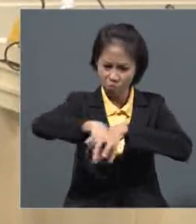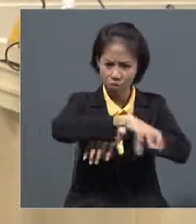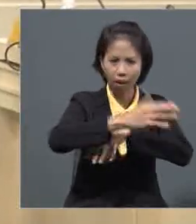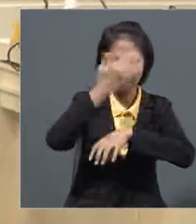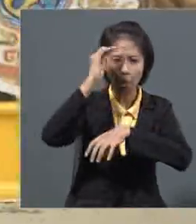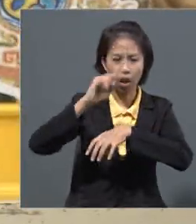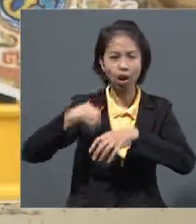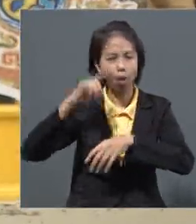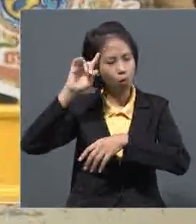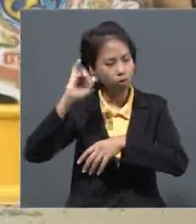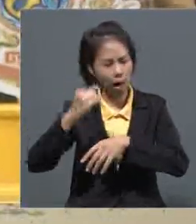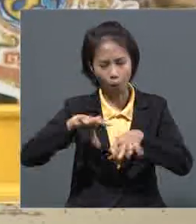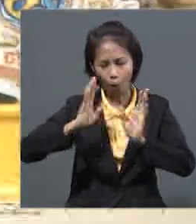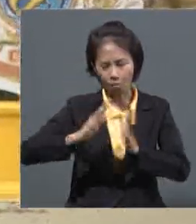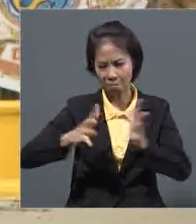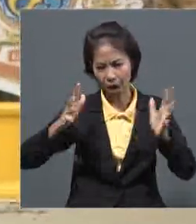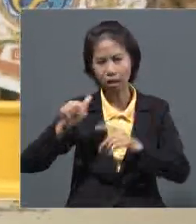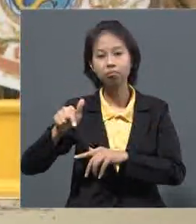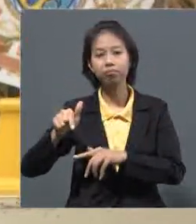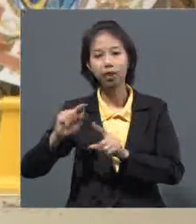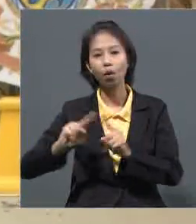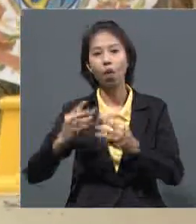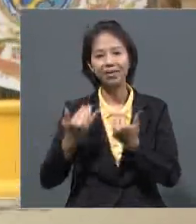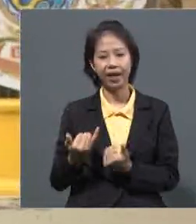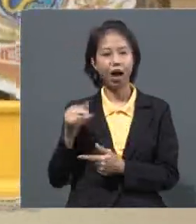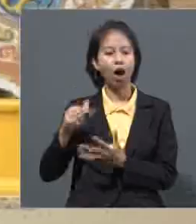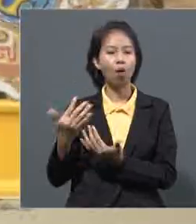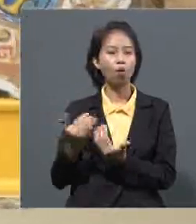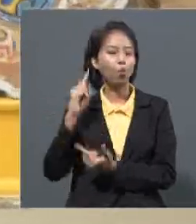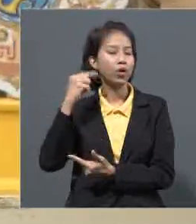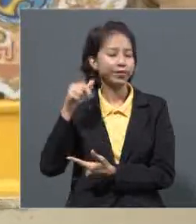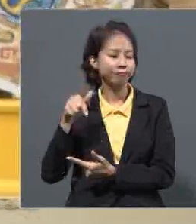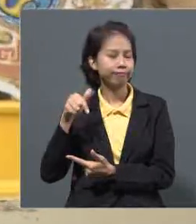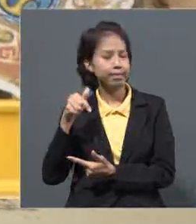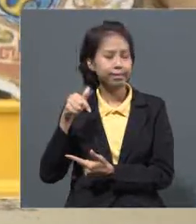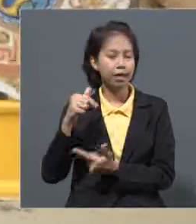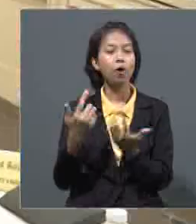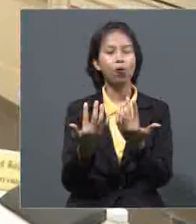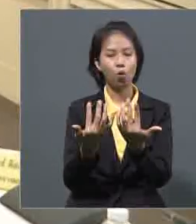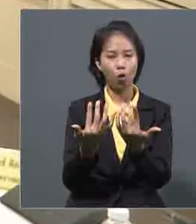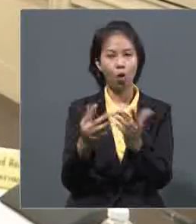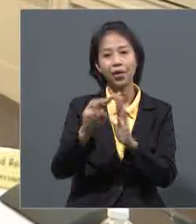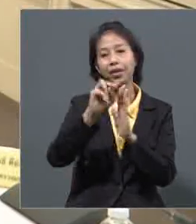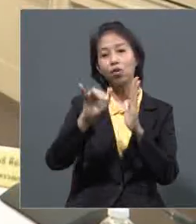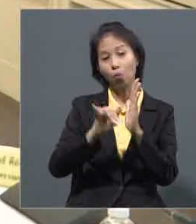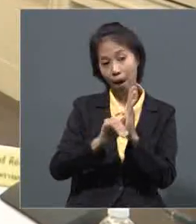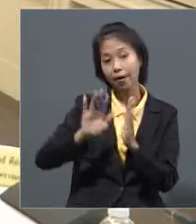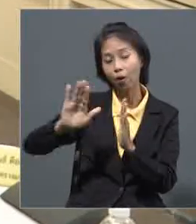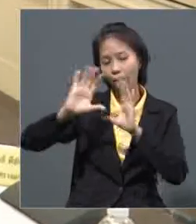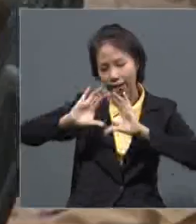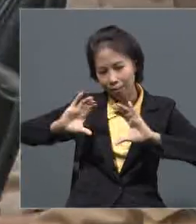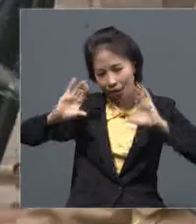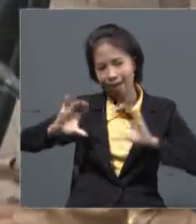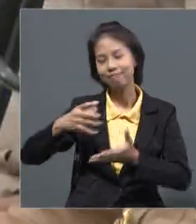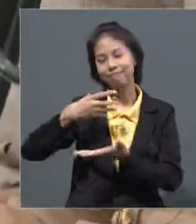เป็นคนกว้างขวางในเรื่องนี้นะครับแต่ทีเนี้ยคุณนิทินบอกว่าเดี๋ยวต้องรอดูก่อนนะนะครับต้องรอฟังนโยบายของรัฐบาล